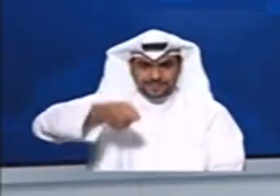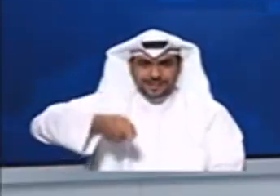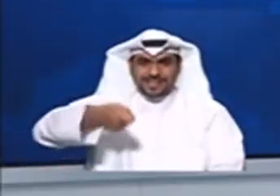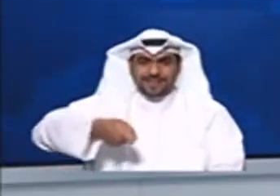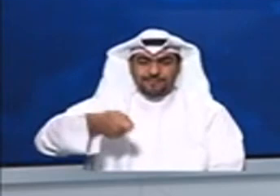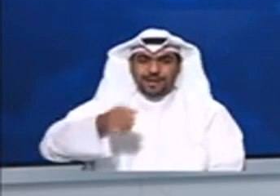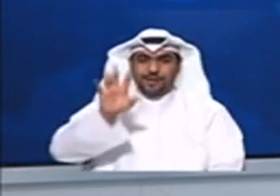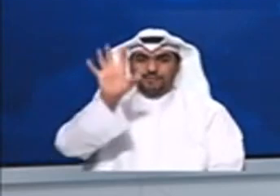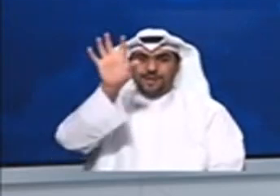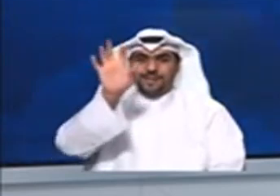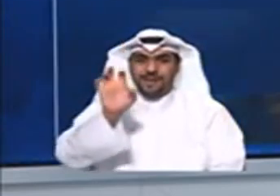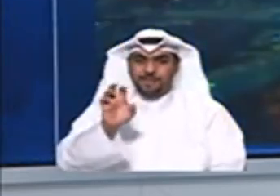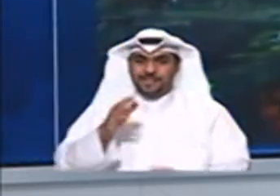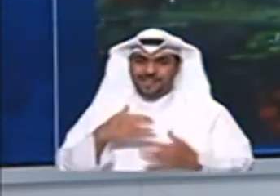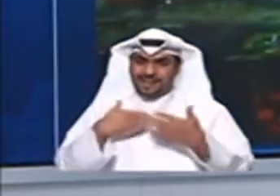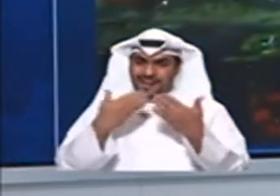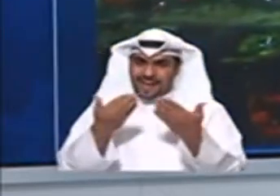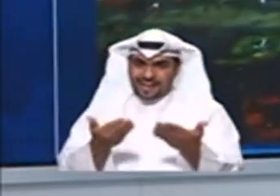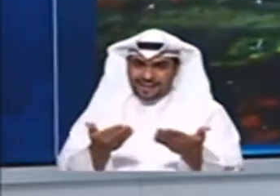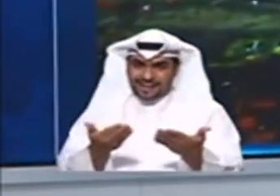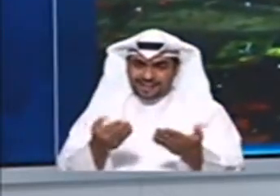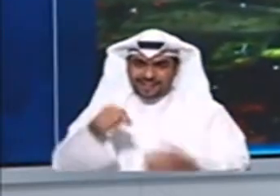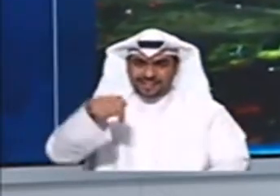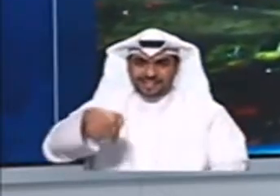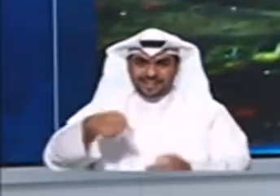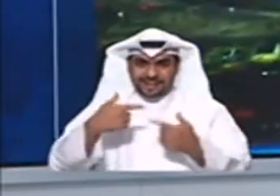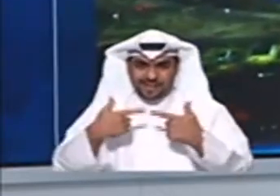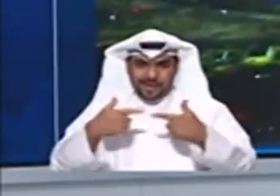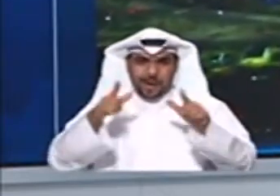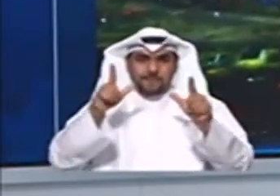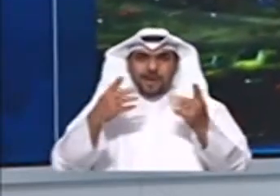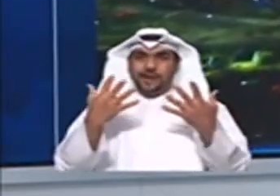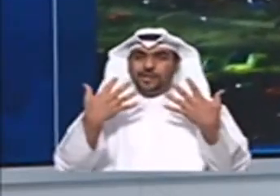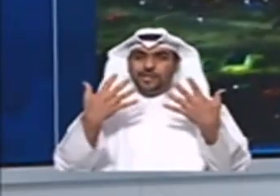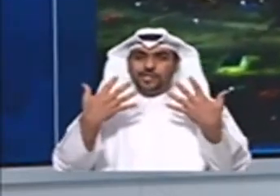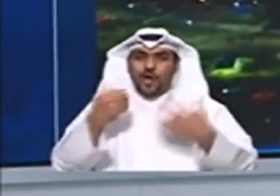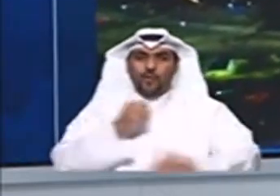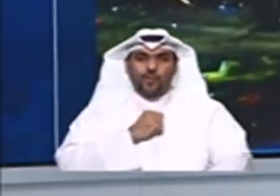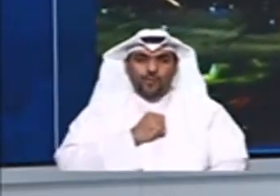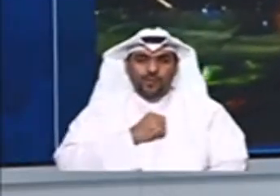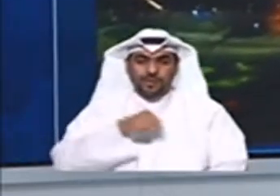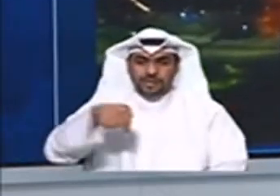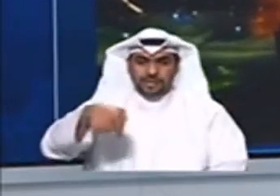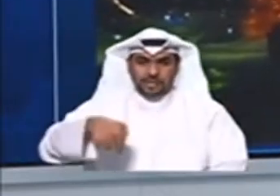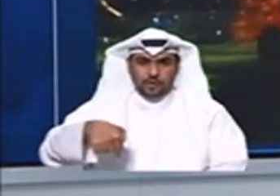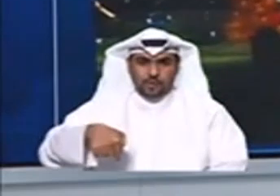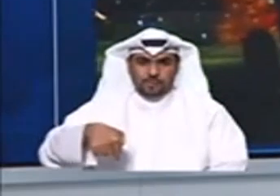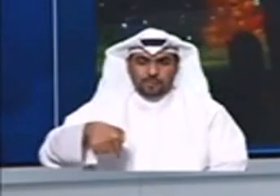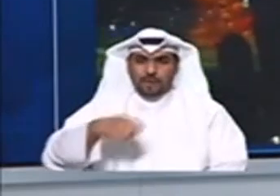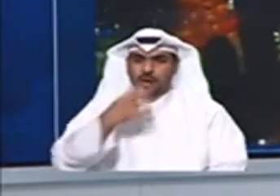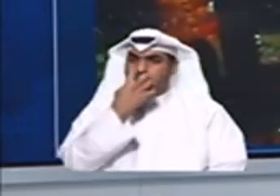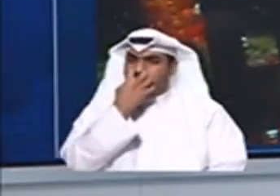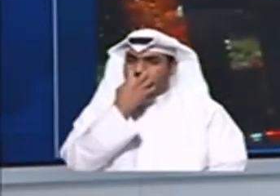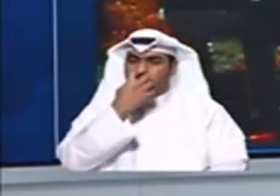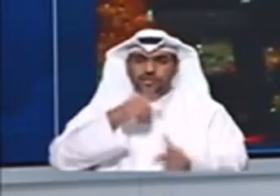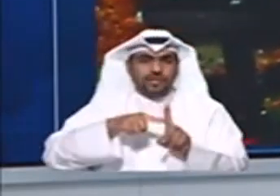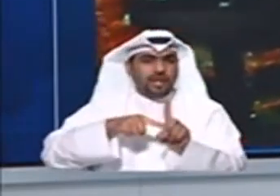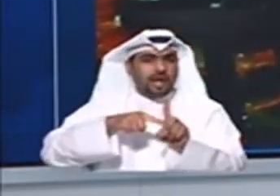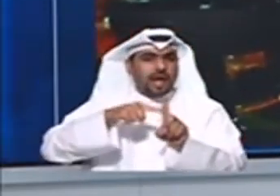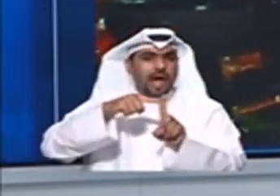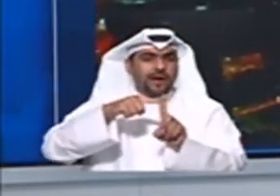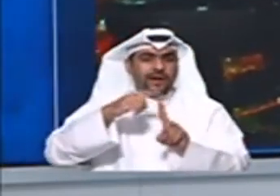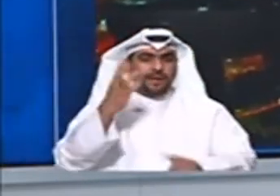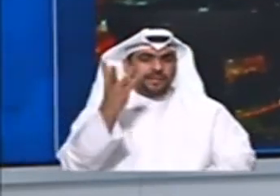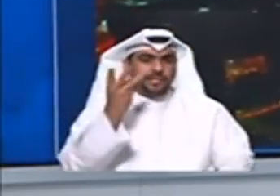مسي عليكم الخير أعزائي المشاهدين في نشرتنا الجوية. الأجواء الحالية أجواء حارة نسبيا، ودرجات الحرارة الحالية المسجلة على أغلب